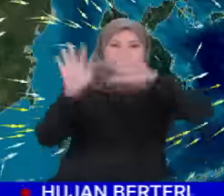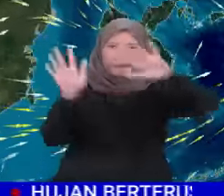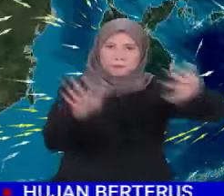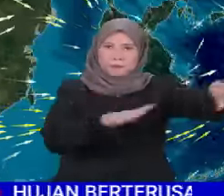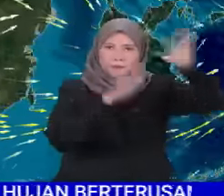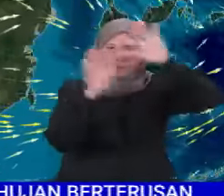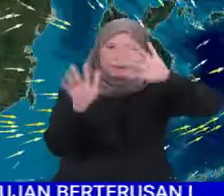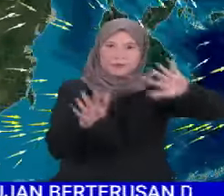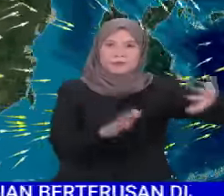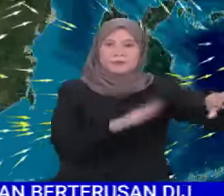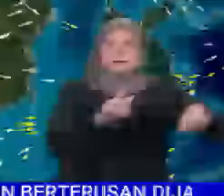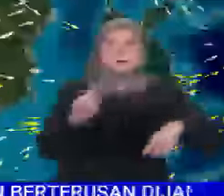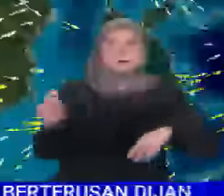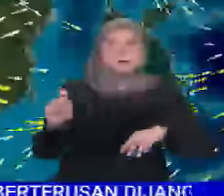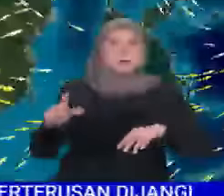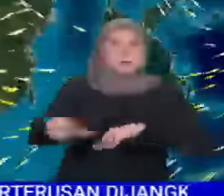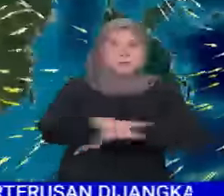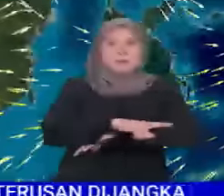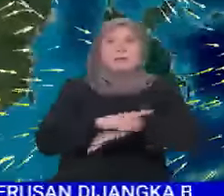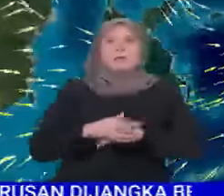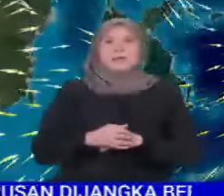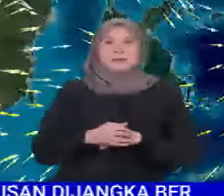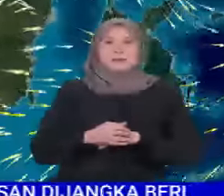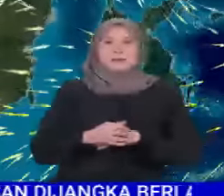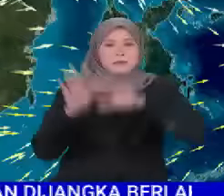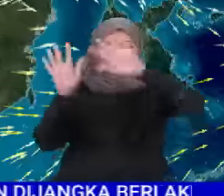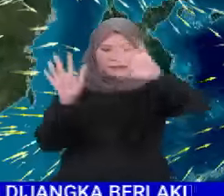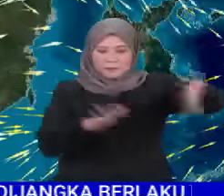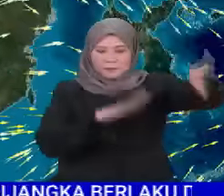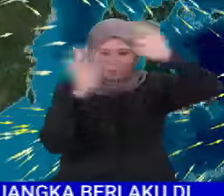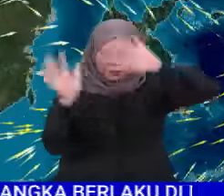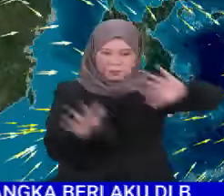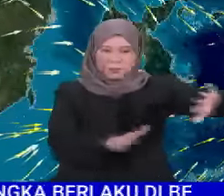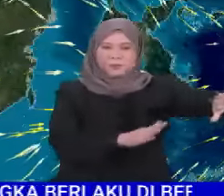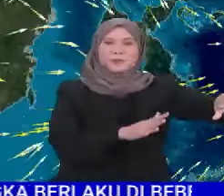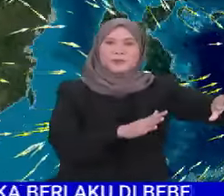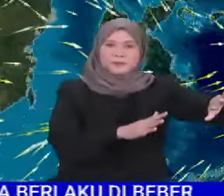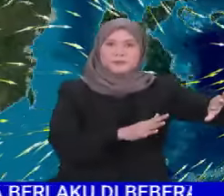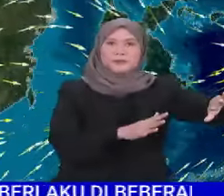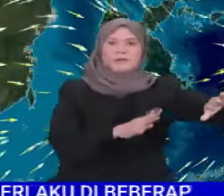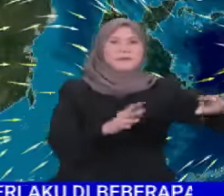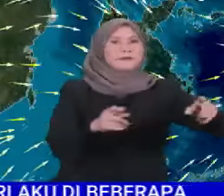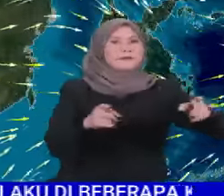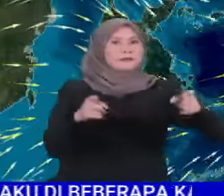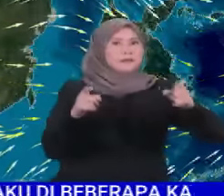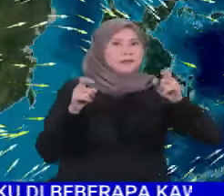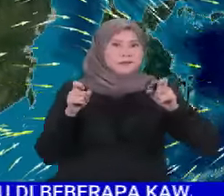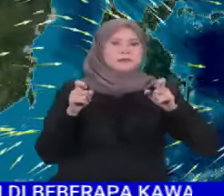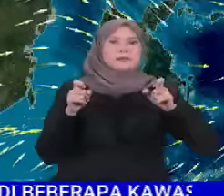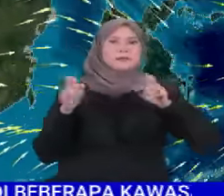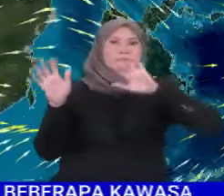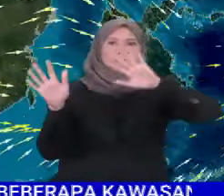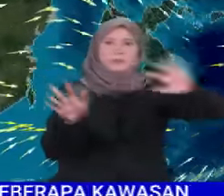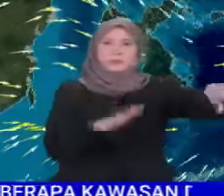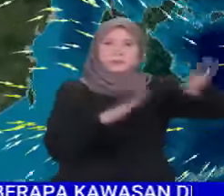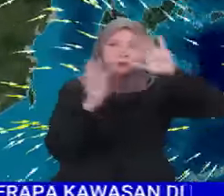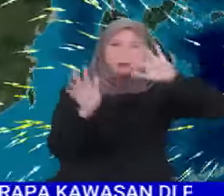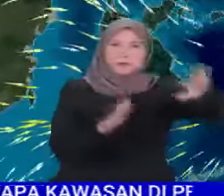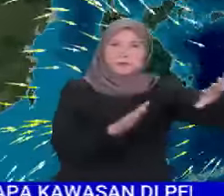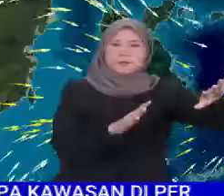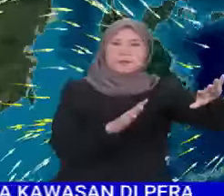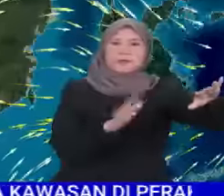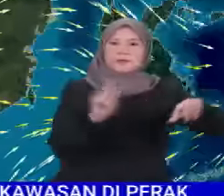dari arah timur laut dan angin timur ini dicangkelkan akan bertiup dengan lebih kencang dan bertumpu